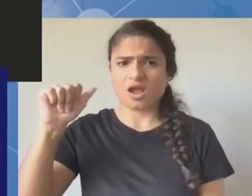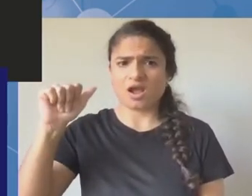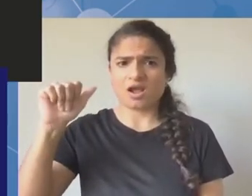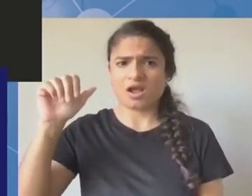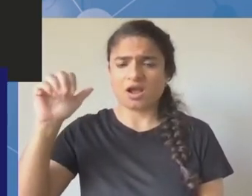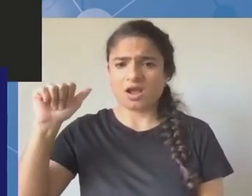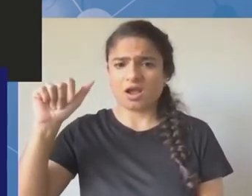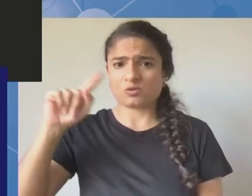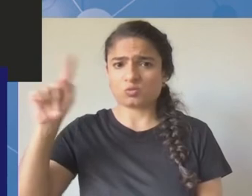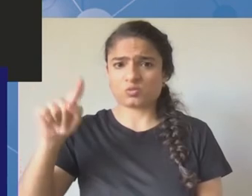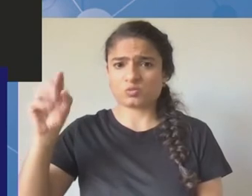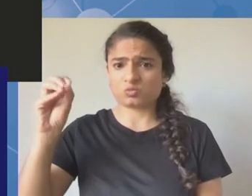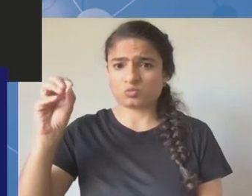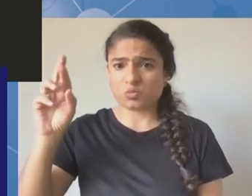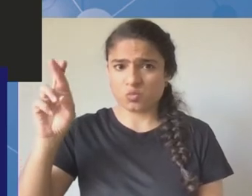اسمي فريد،